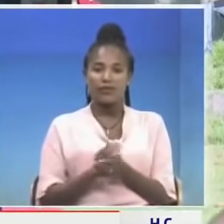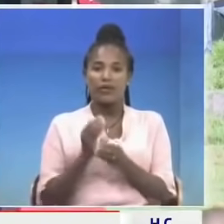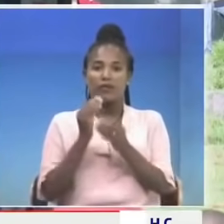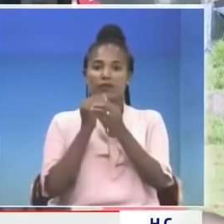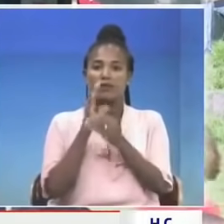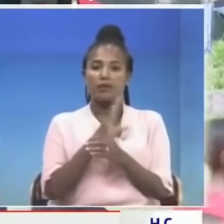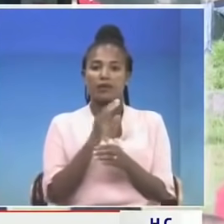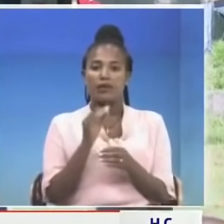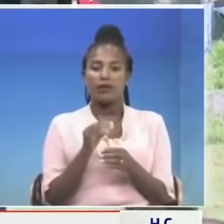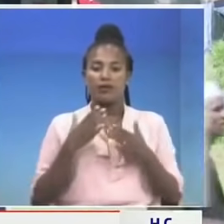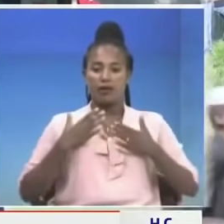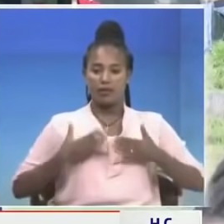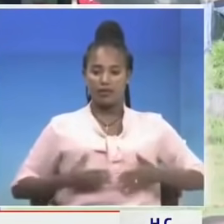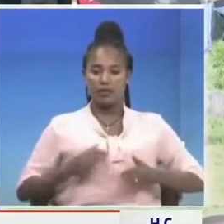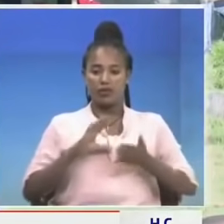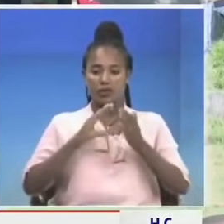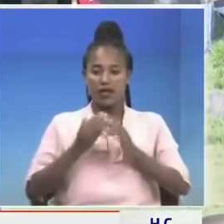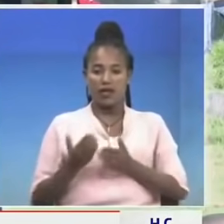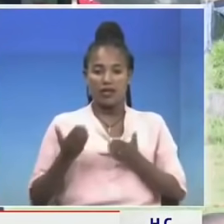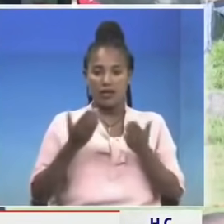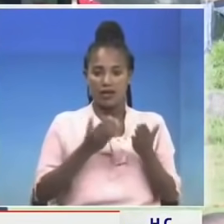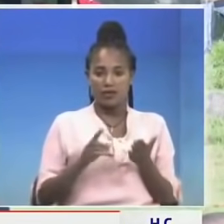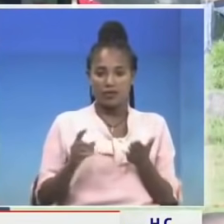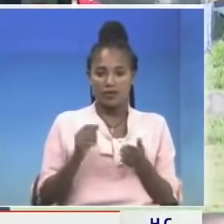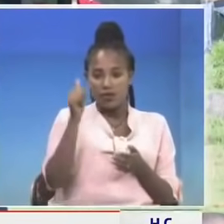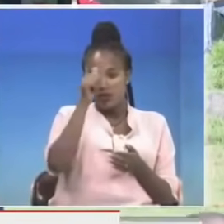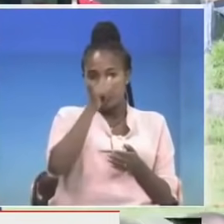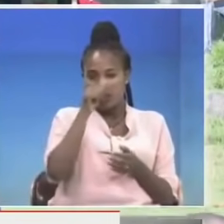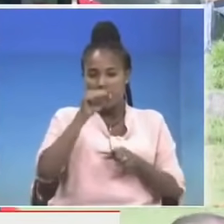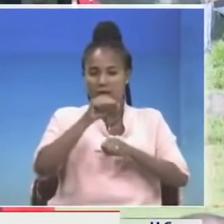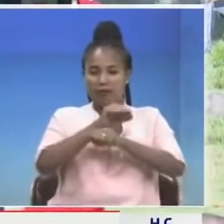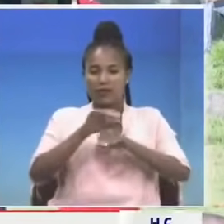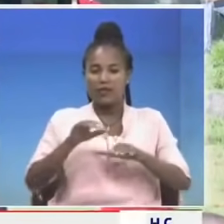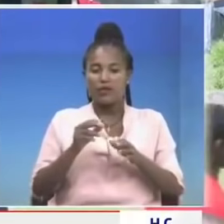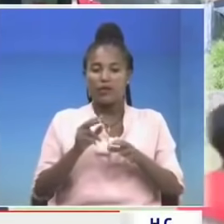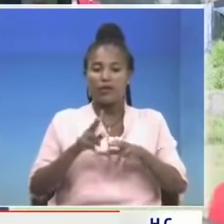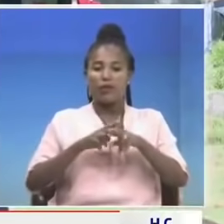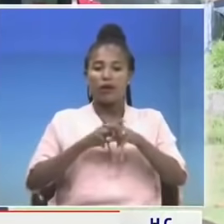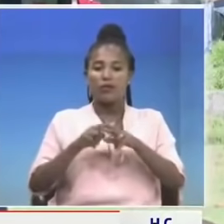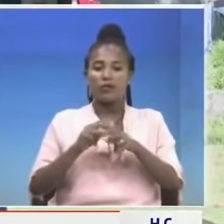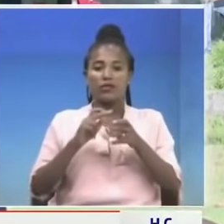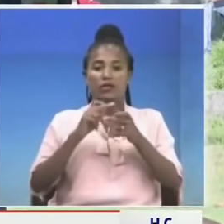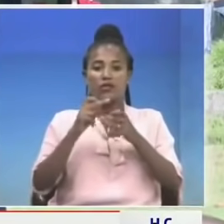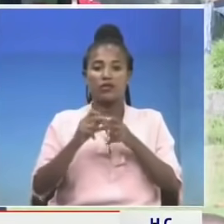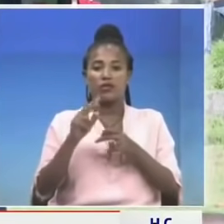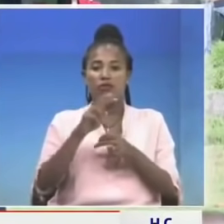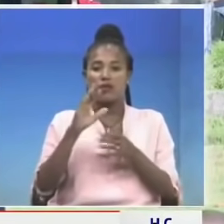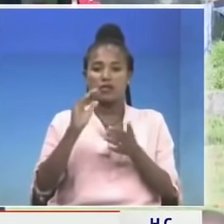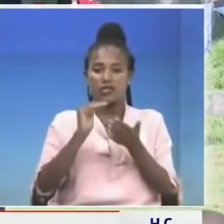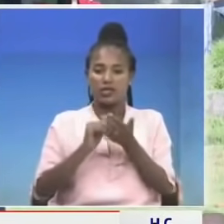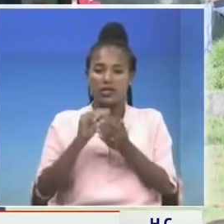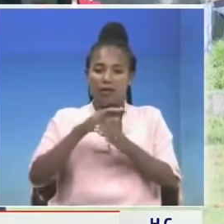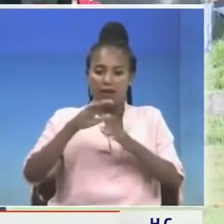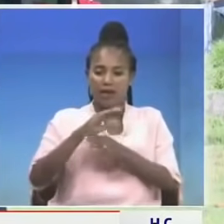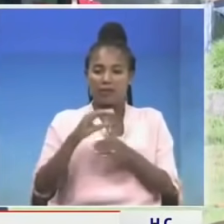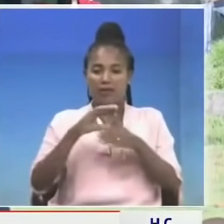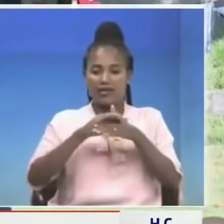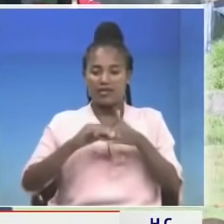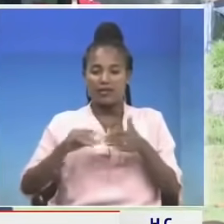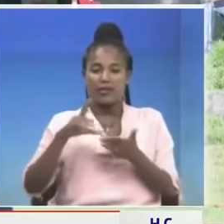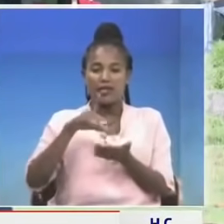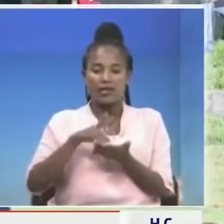በምግብና በአልባሳት መልኩ የቀረበ ሲሆን ኢትዮጵያ ምድር ባቡር ኮርፖሬሽን ደግሞ ከ250 ሺህ ብር በላይ በጥሬው